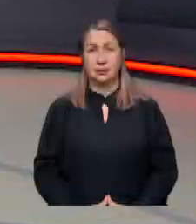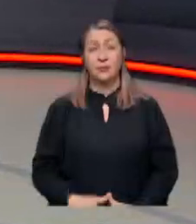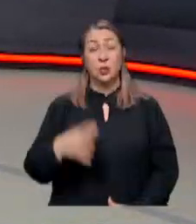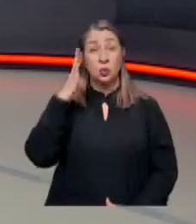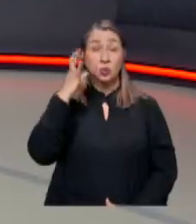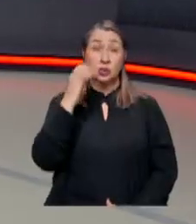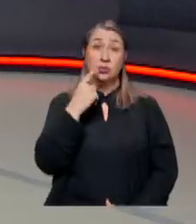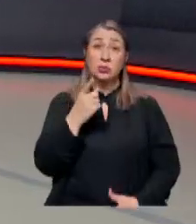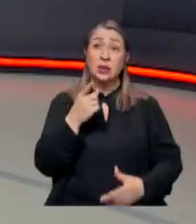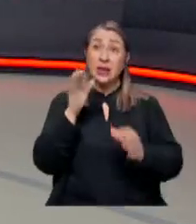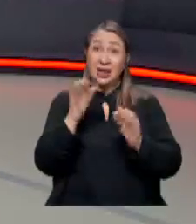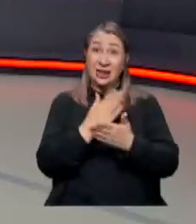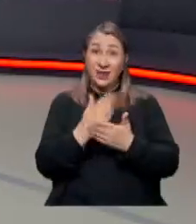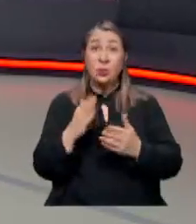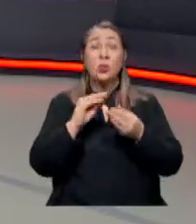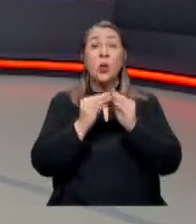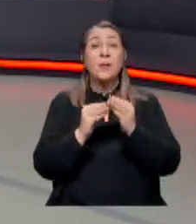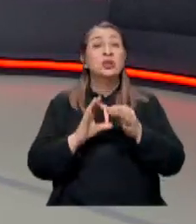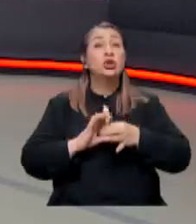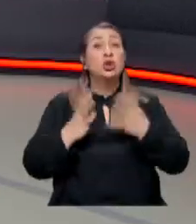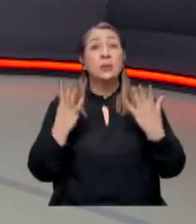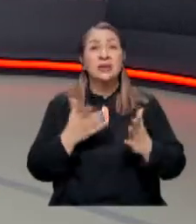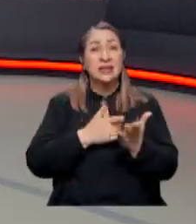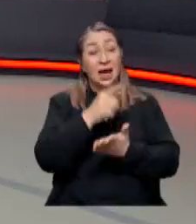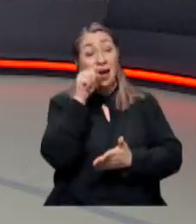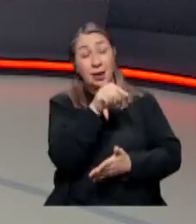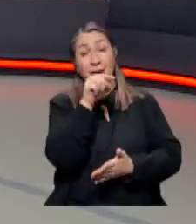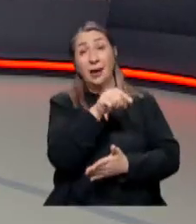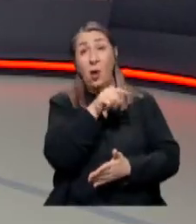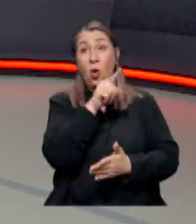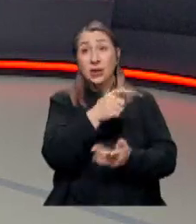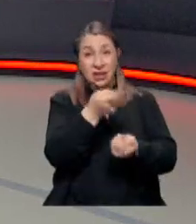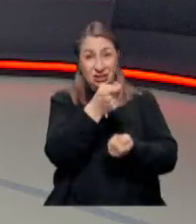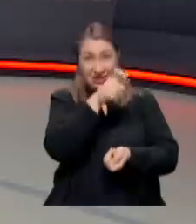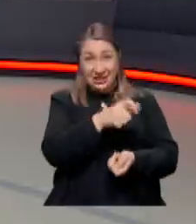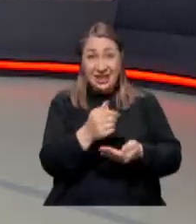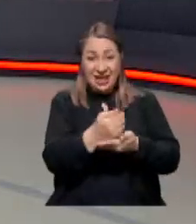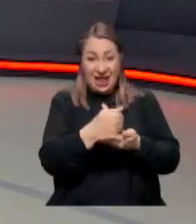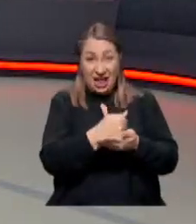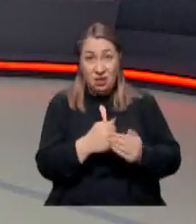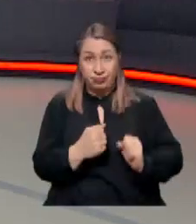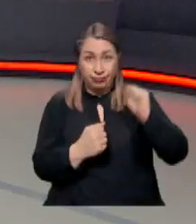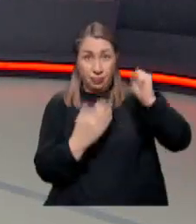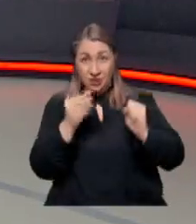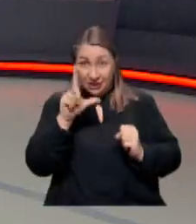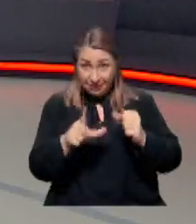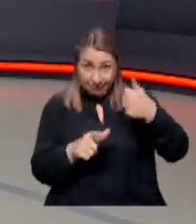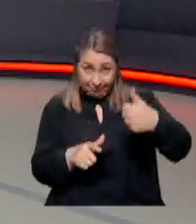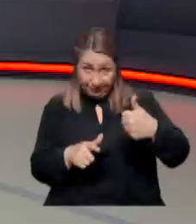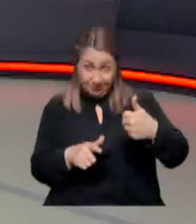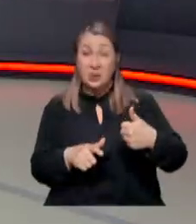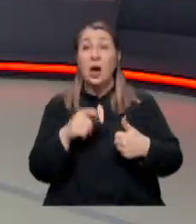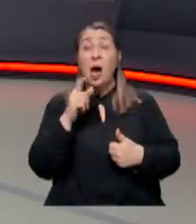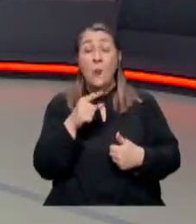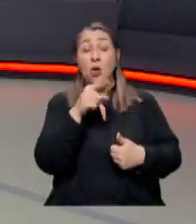Uzmanın söylediği yerden devam edelim. Sorunun çözümünü tarlada aramak lazım. Orada çalışanın gelirinin arttırılması lazım.